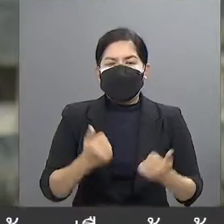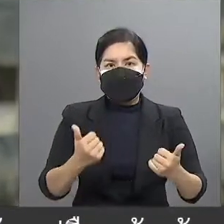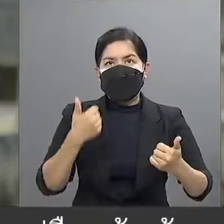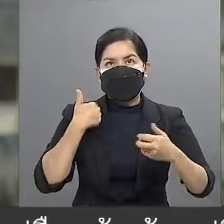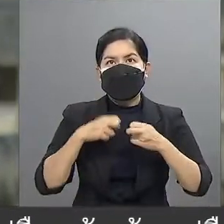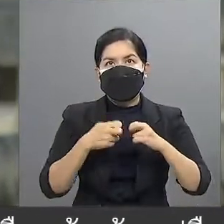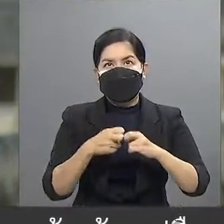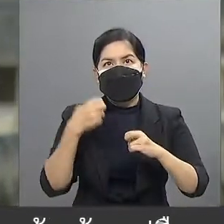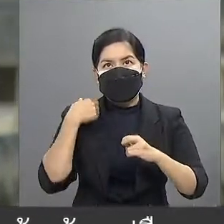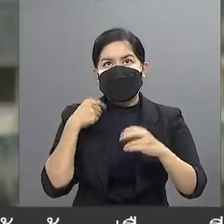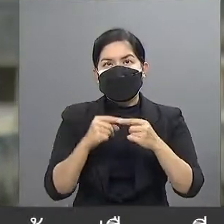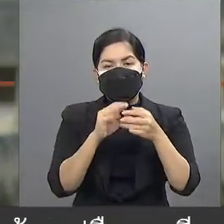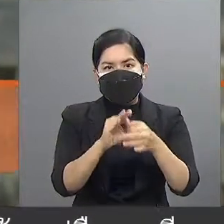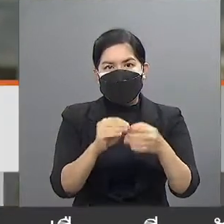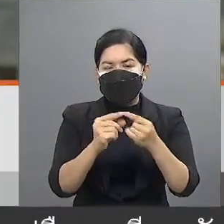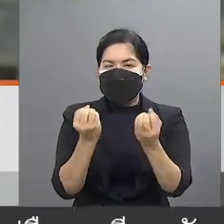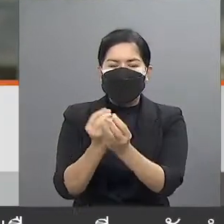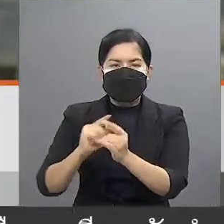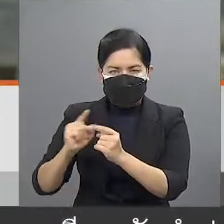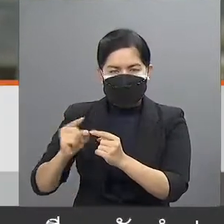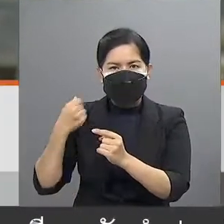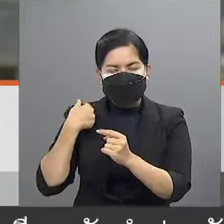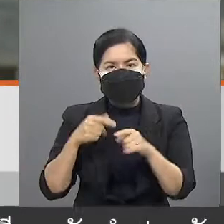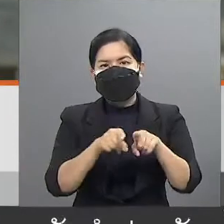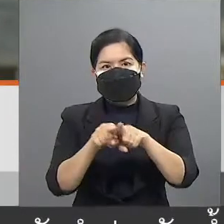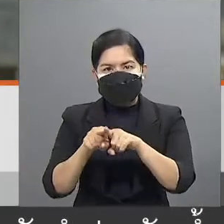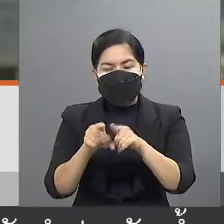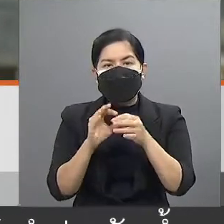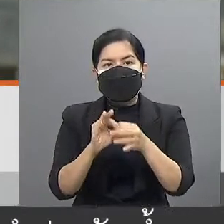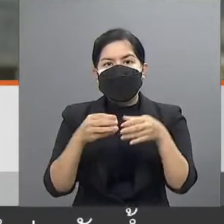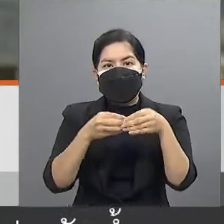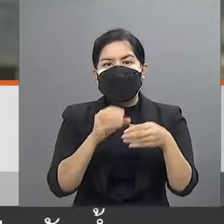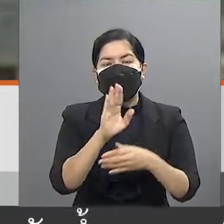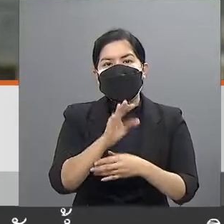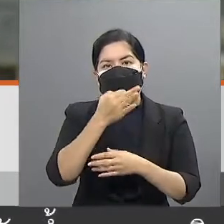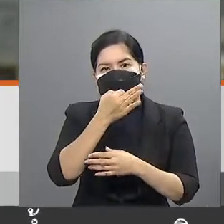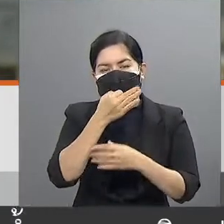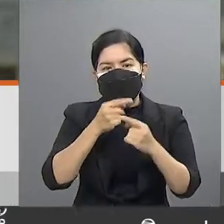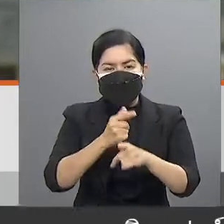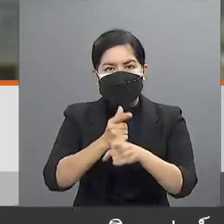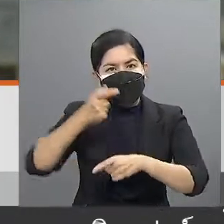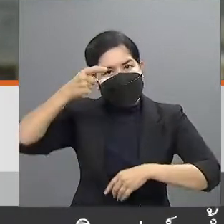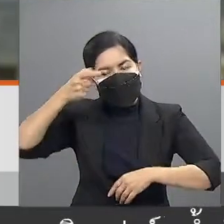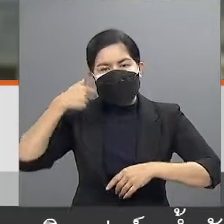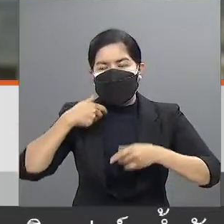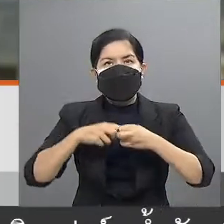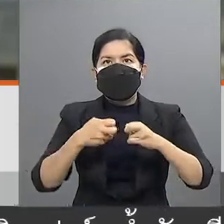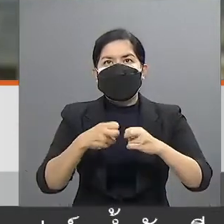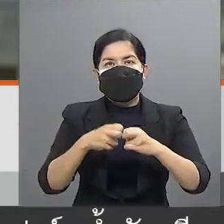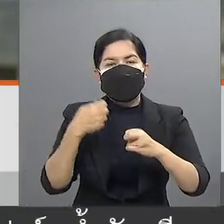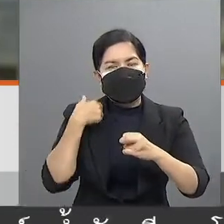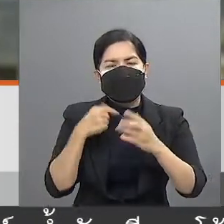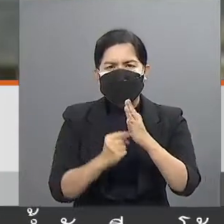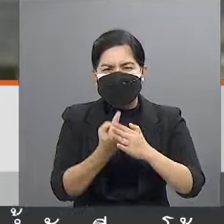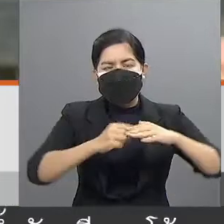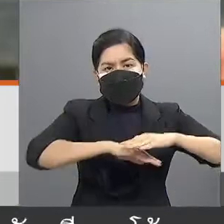ากับรายจ่ายอย่างเนี้ยพวกอาชีพเลี้ยงวัวเนี้ยมันกระทบหมดกระทบทั้งแต่รากหญ้าเลยกระทบมัน